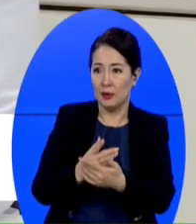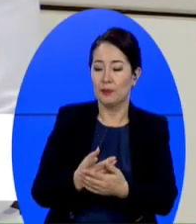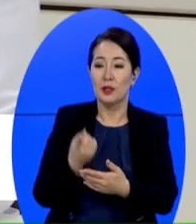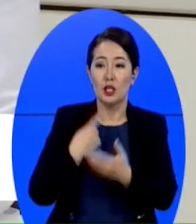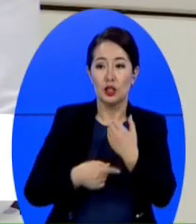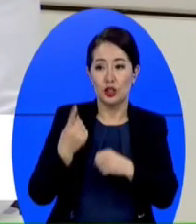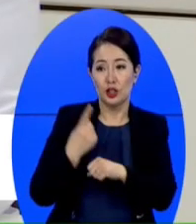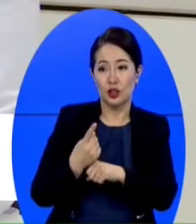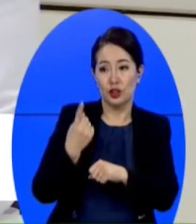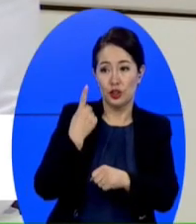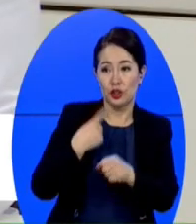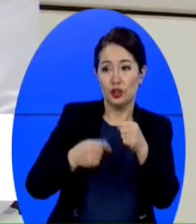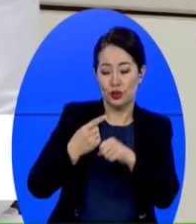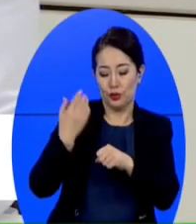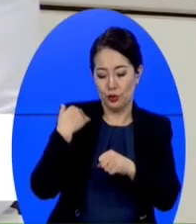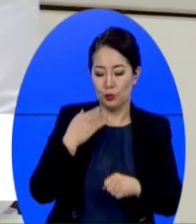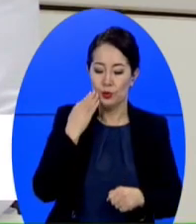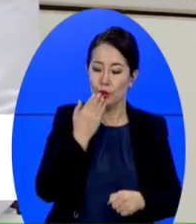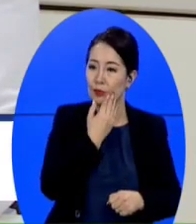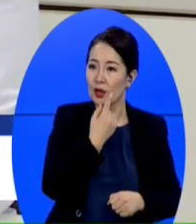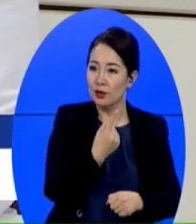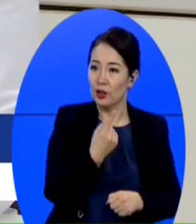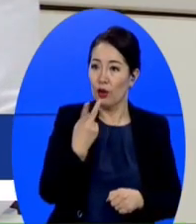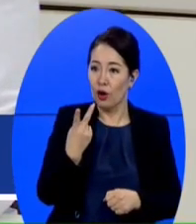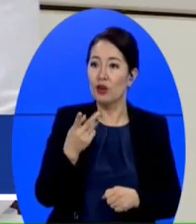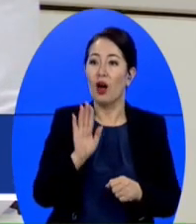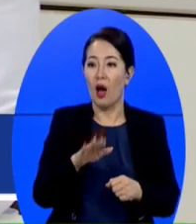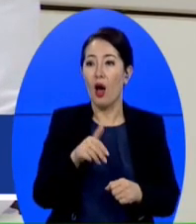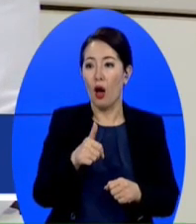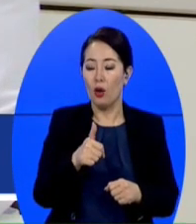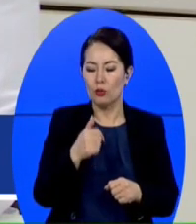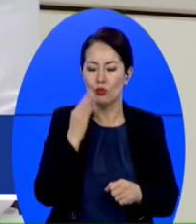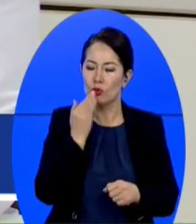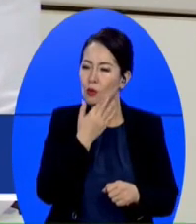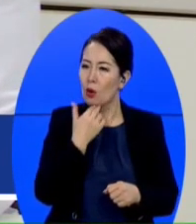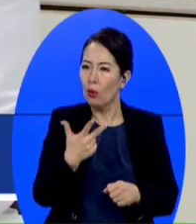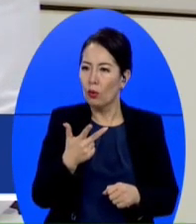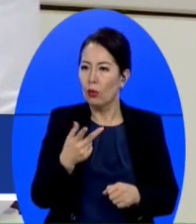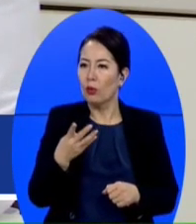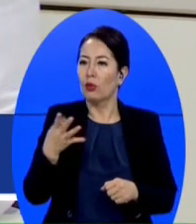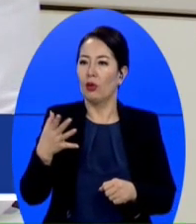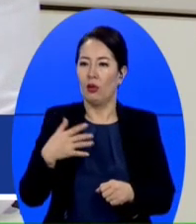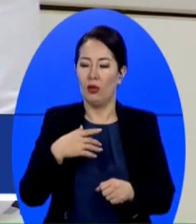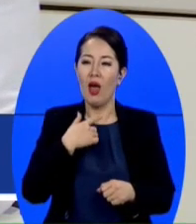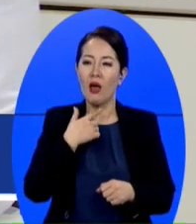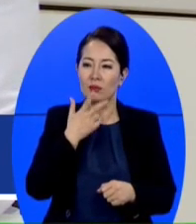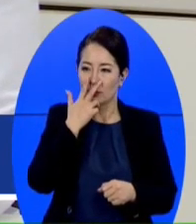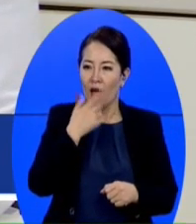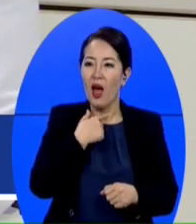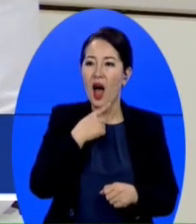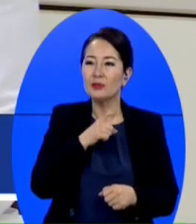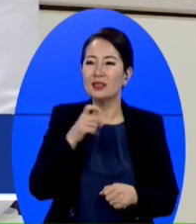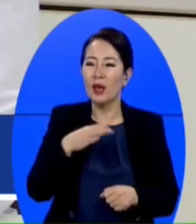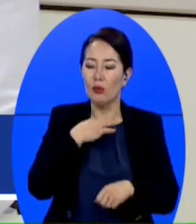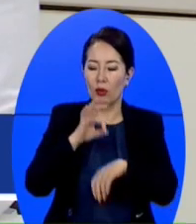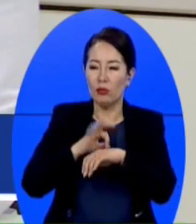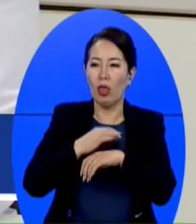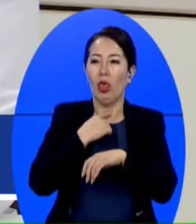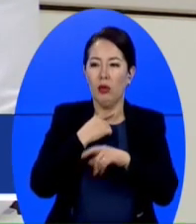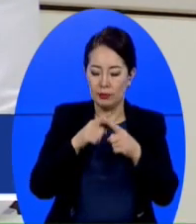байдлыг харахад шиний 1-2-нд бол хайцсангүй гайгүй 3-наас эхлээд амьсгалын замын халдвараар өвдсөн хүүхдүүд,